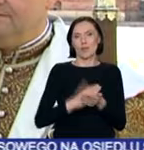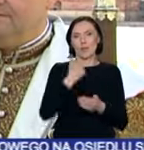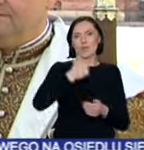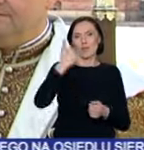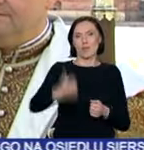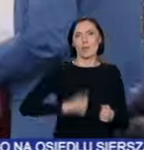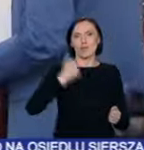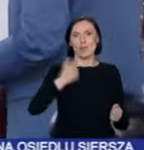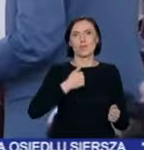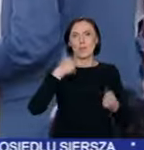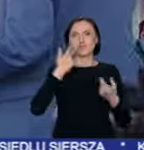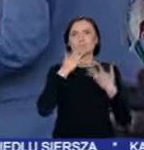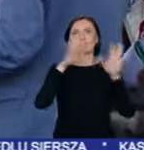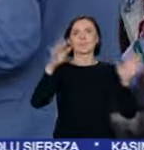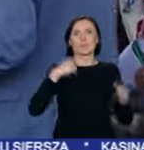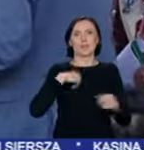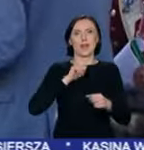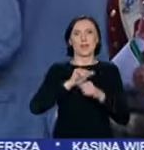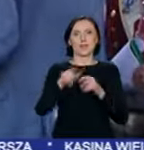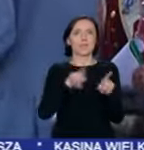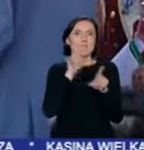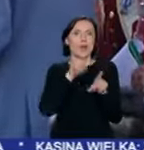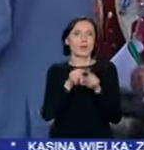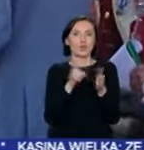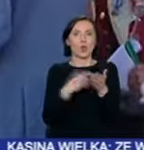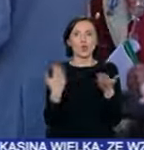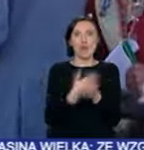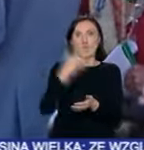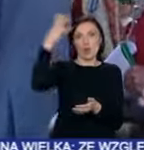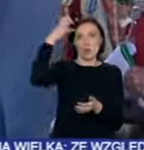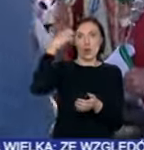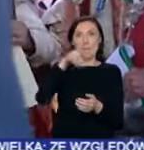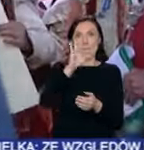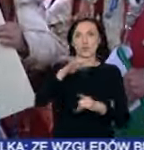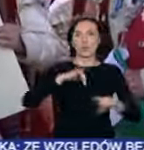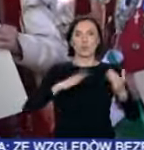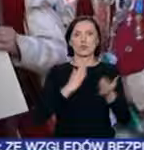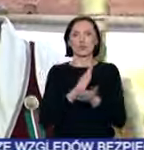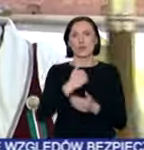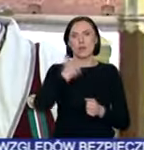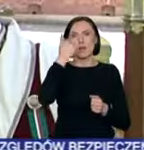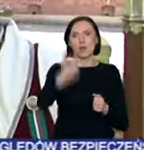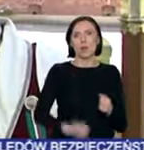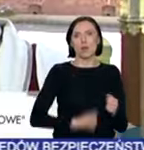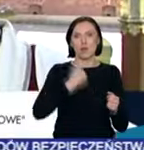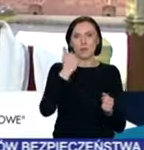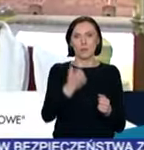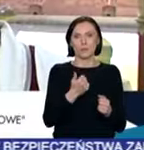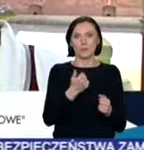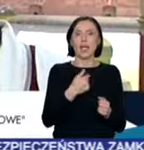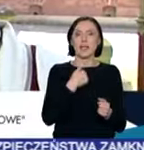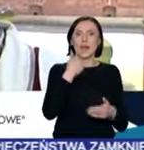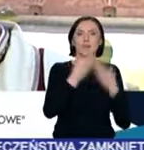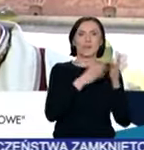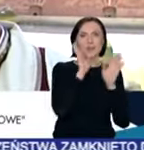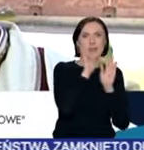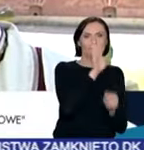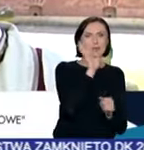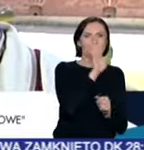Bractwo Kurkowe. Nowy król wraz z marszałkami będzie rządził przez rok. Życzymy takich samych sukcesów jak